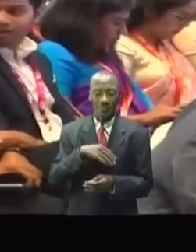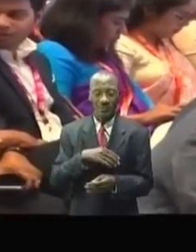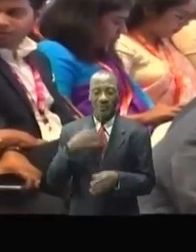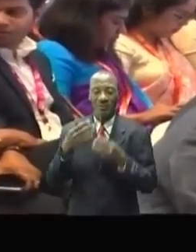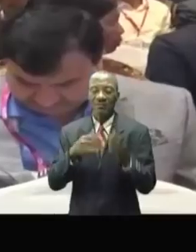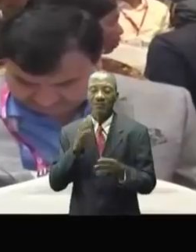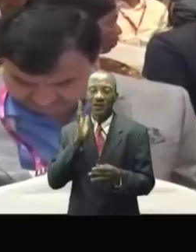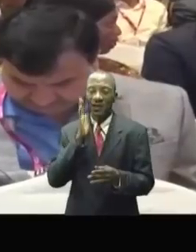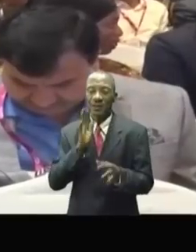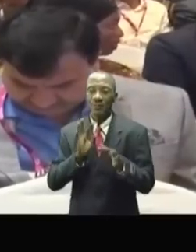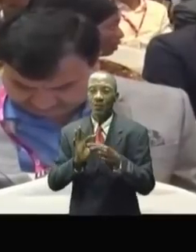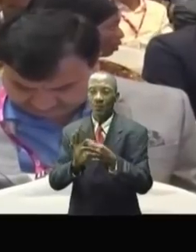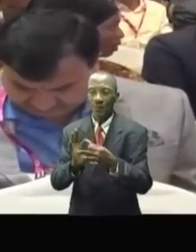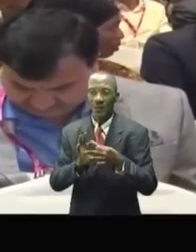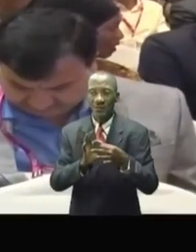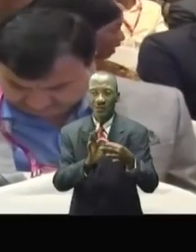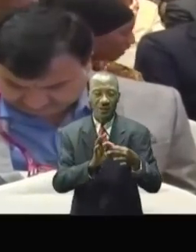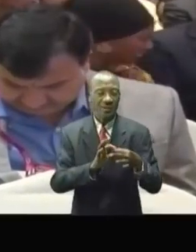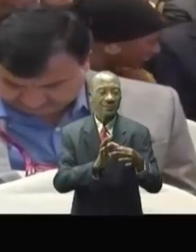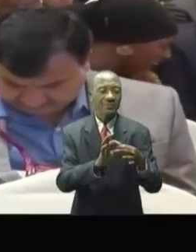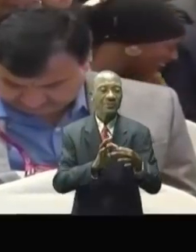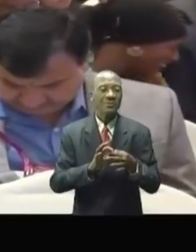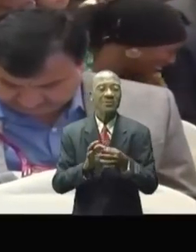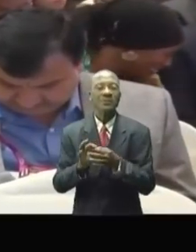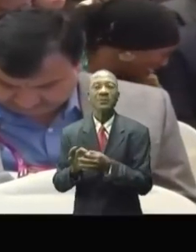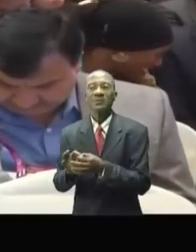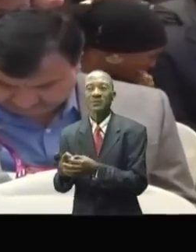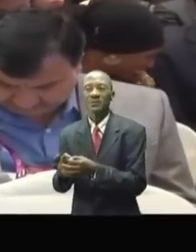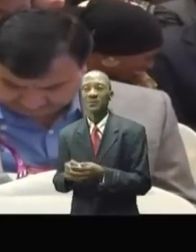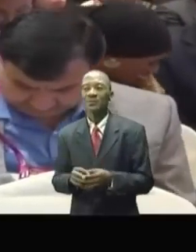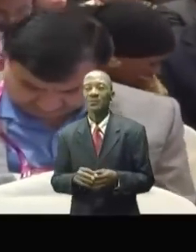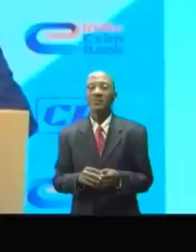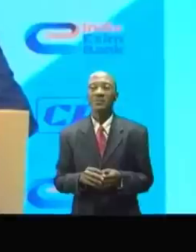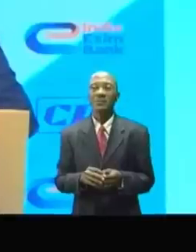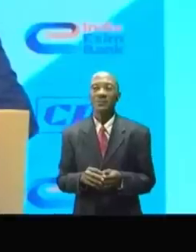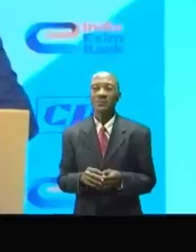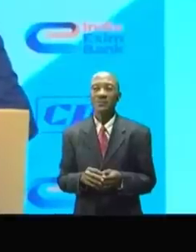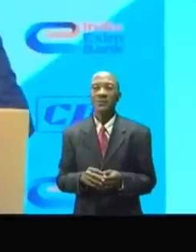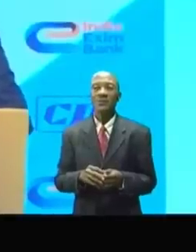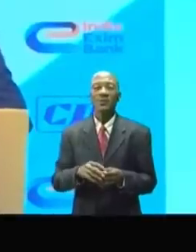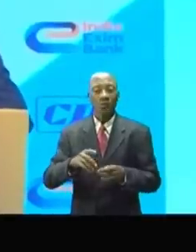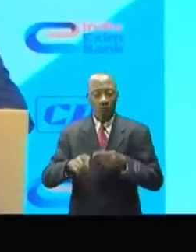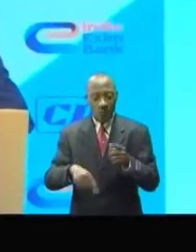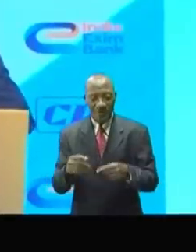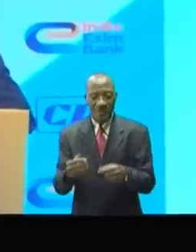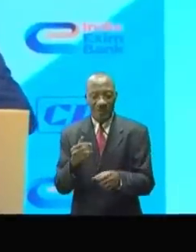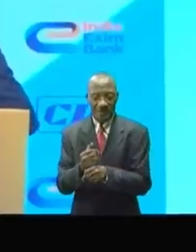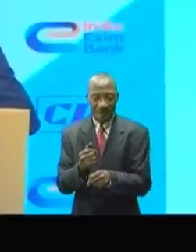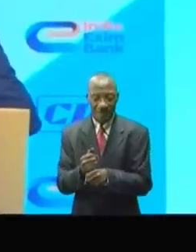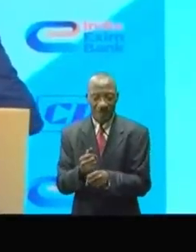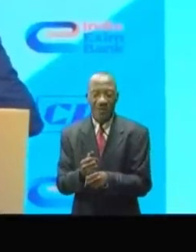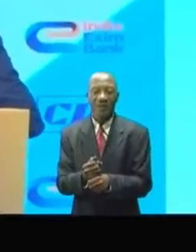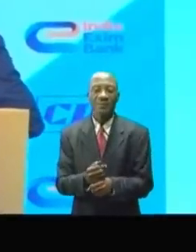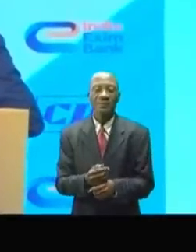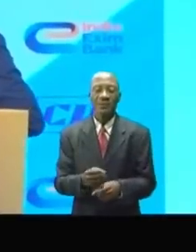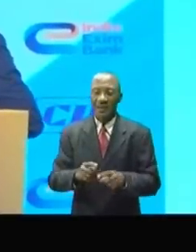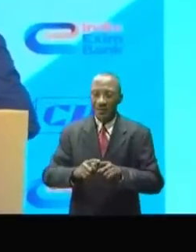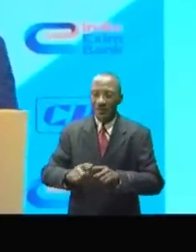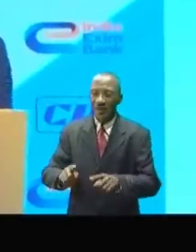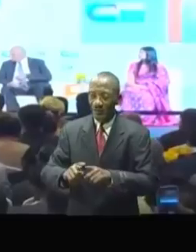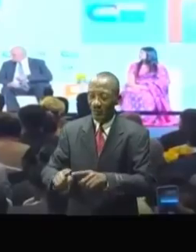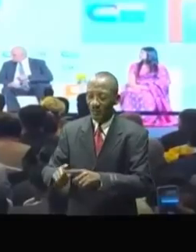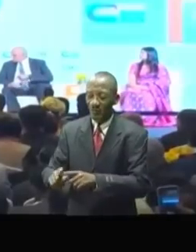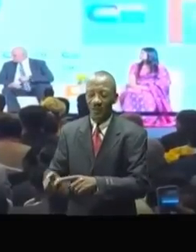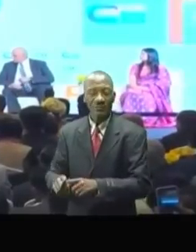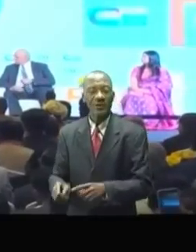internationaux, notamment la construction de 2500 km linéaires de chemin de fer qui partira du port en eau profonde des